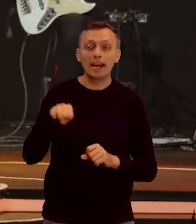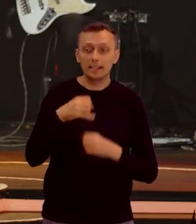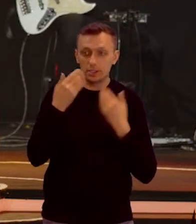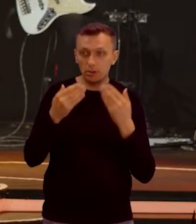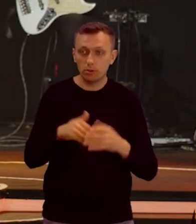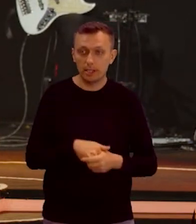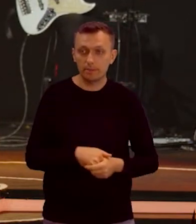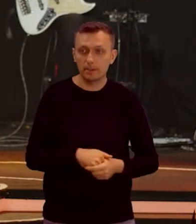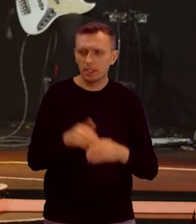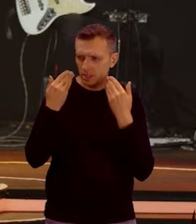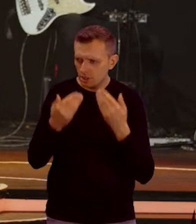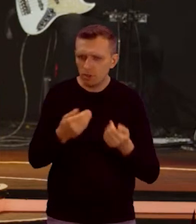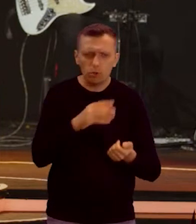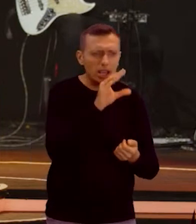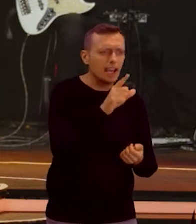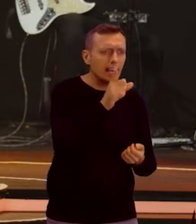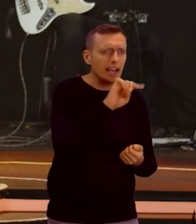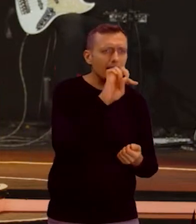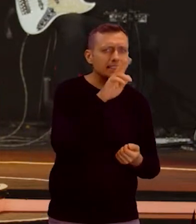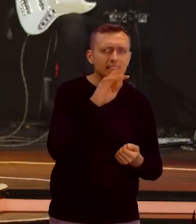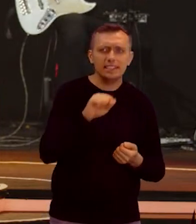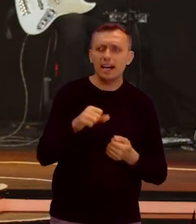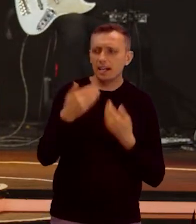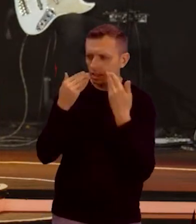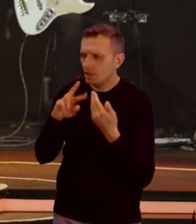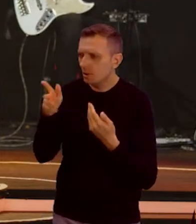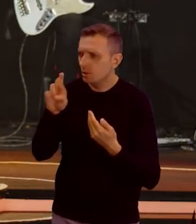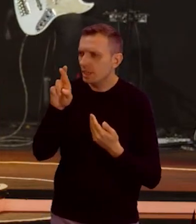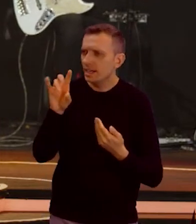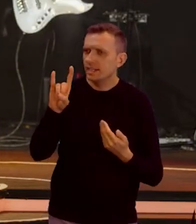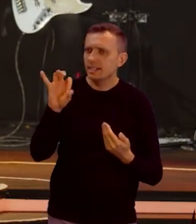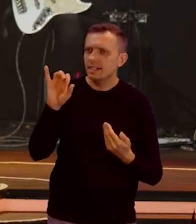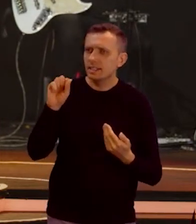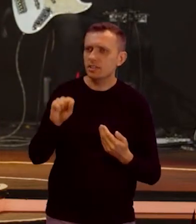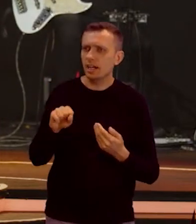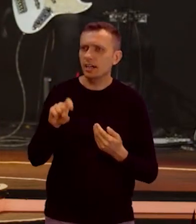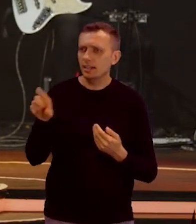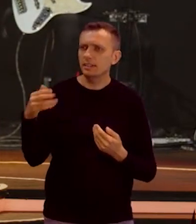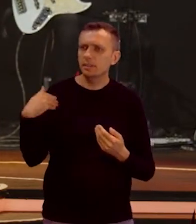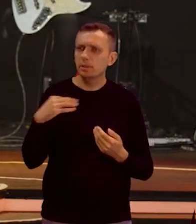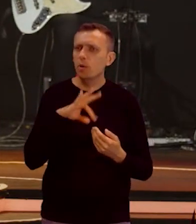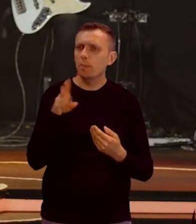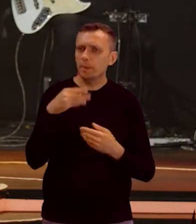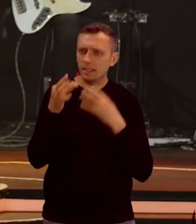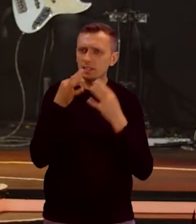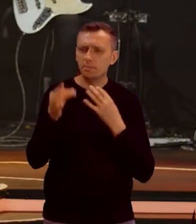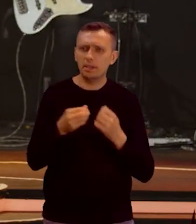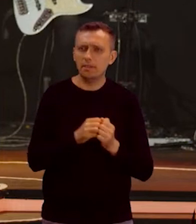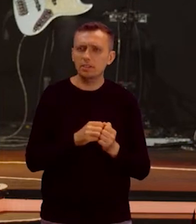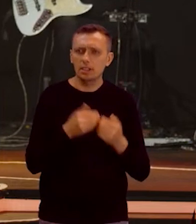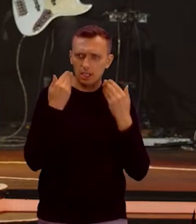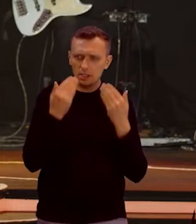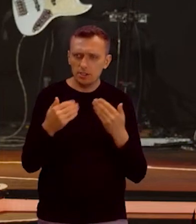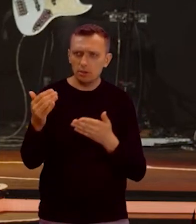Edyta. Jest Krysia, która tak pięknie tutaj śpiewała. Nie wiem, gdzie Krysiu jesteś, ale też może pokaż się. Jest Karolinka, która tak mnie maluje,